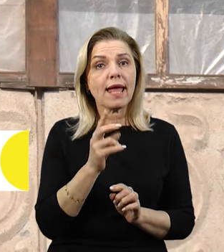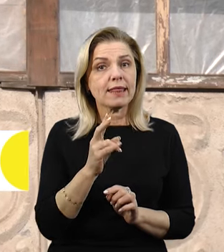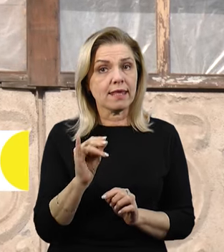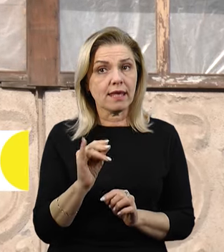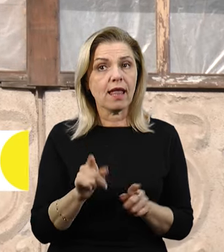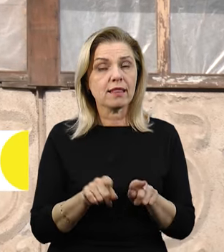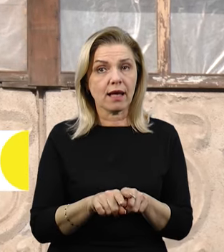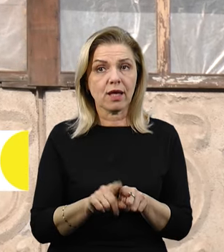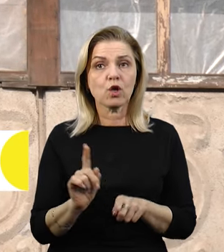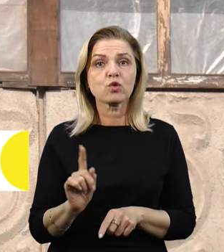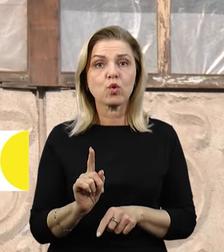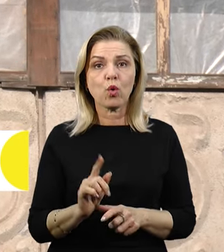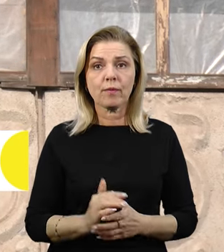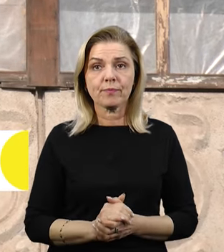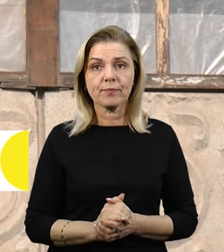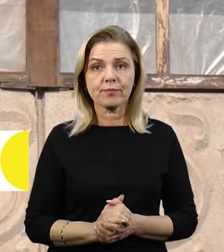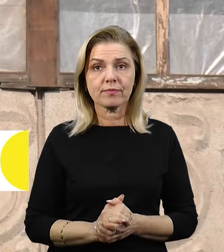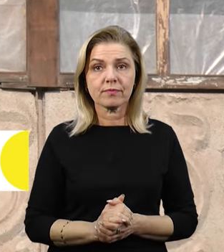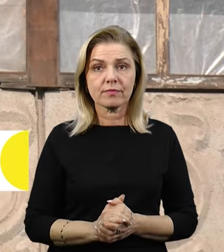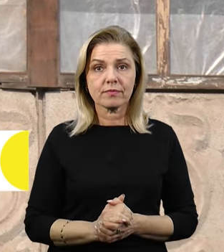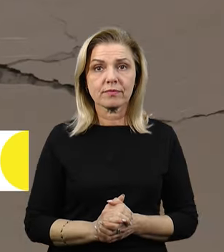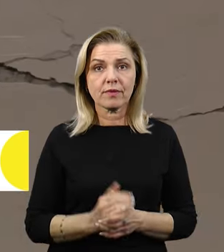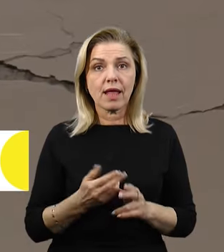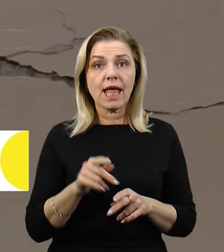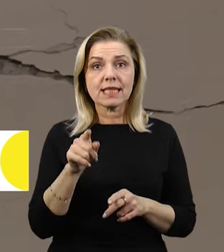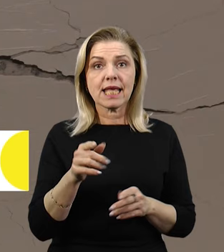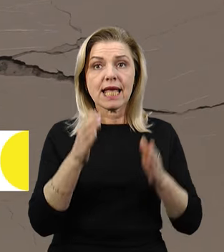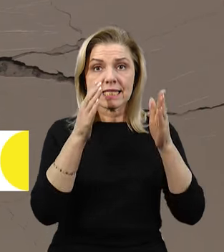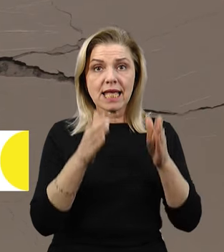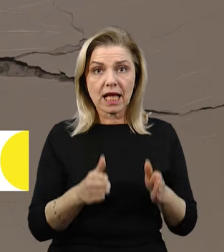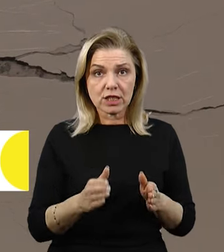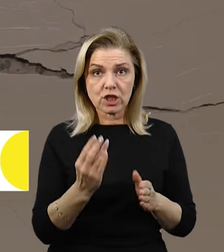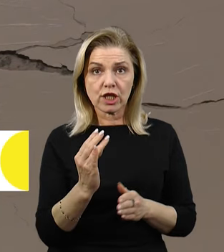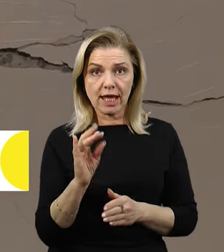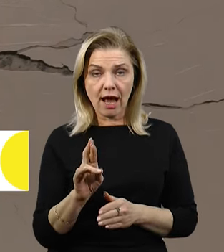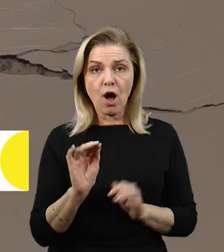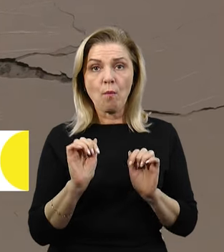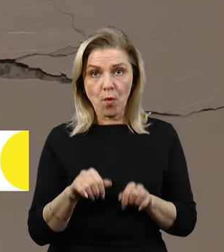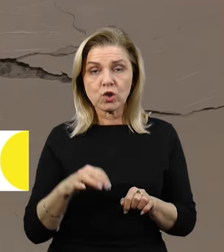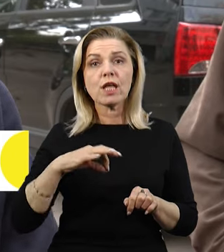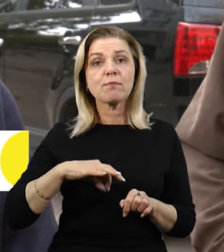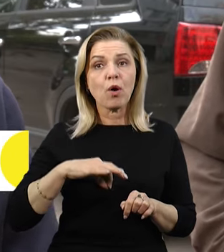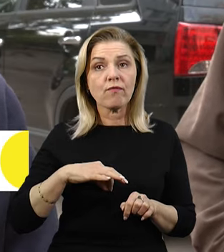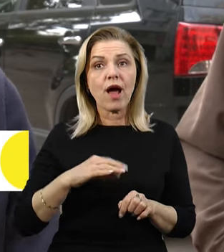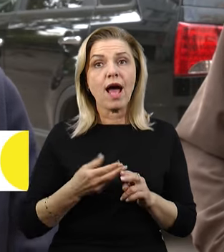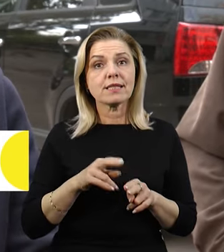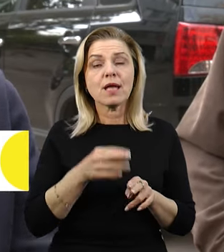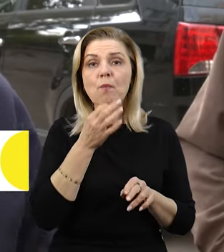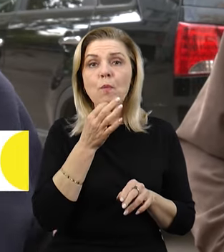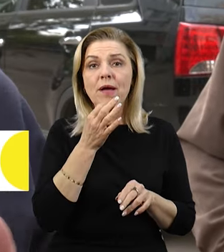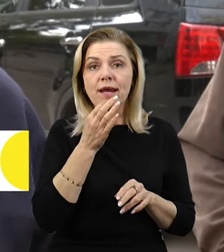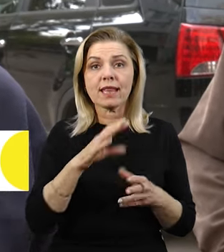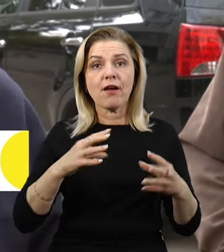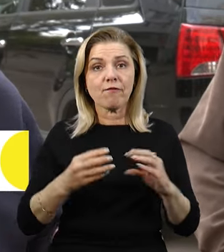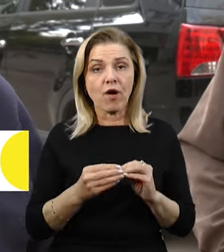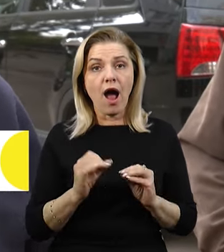що, в принципі, цю секцію можна експлуатувати далі, але попередні висновки. А ці елементи, які